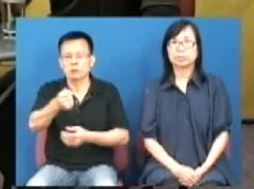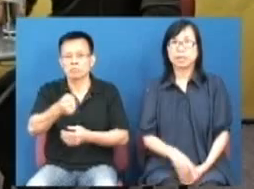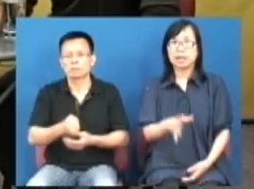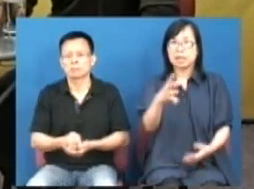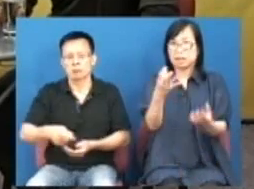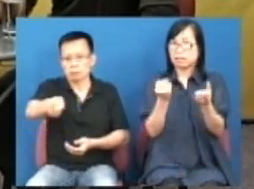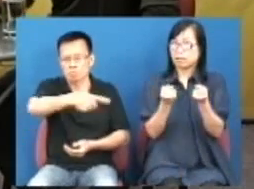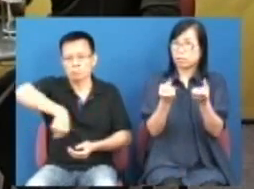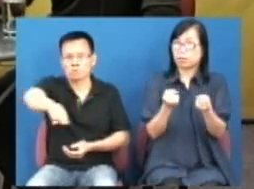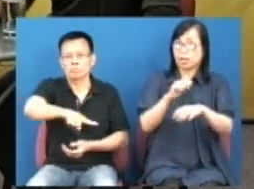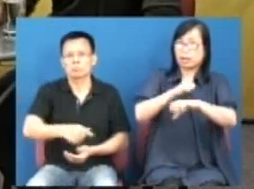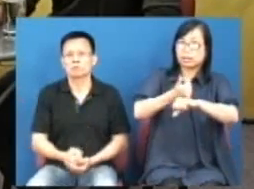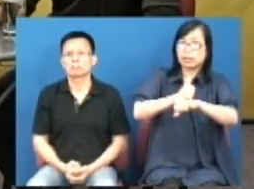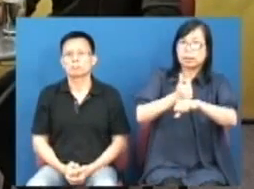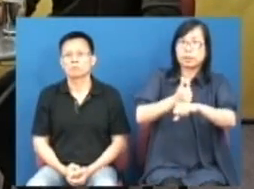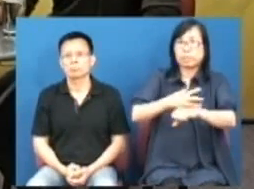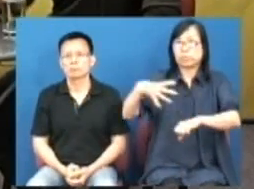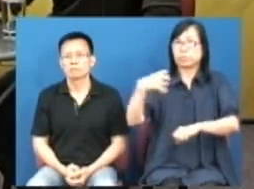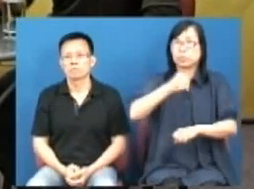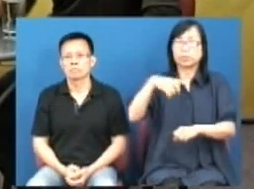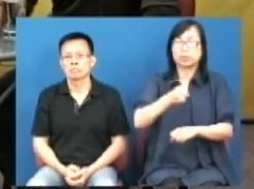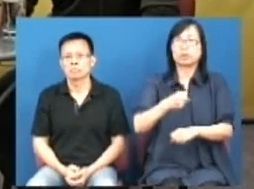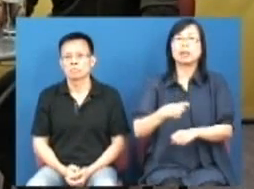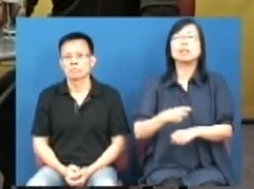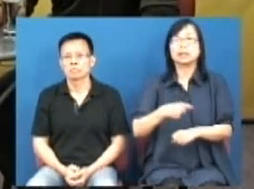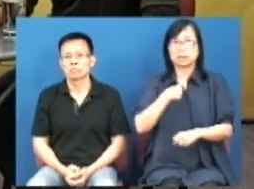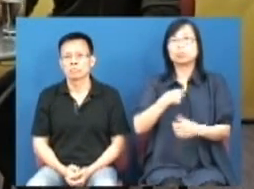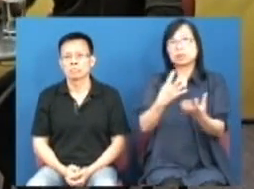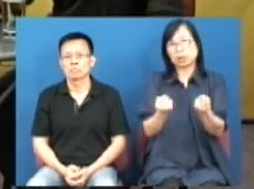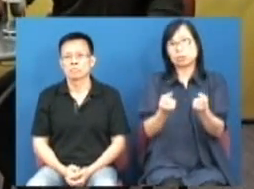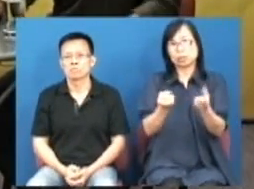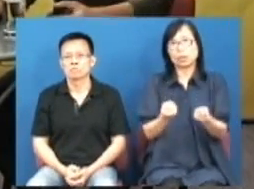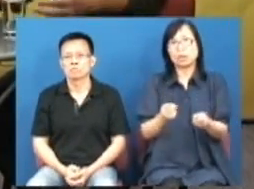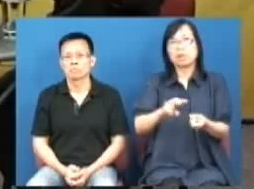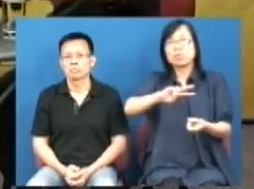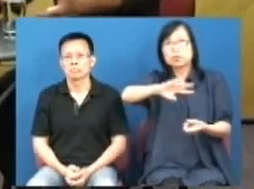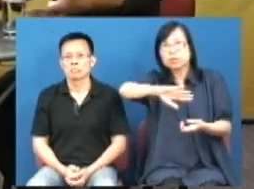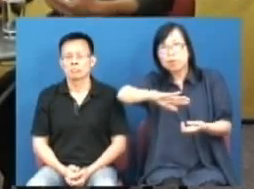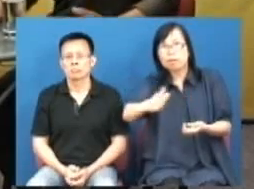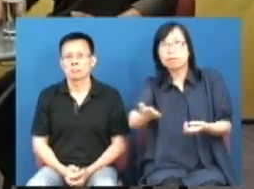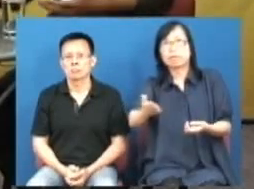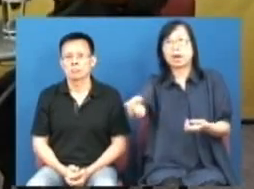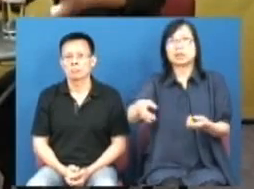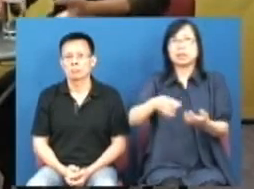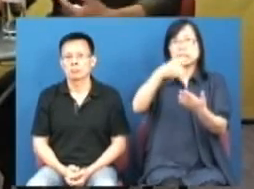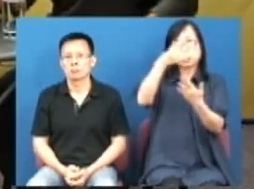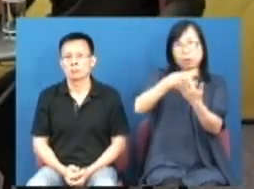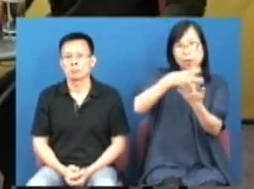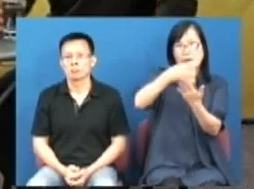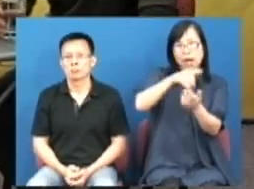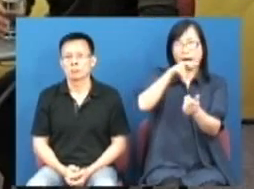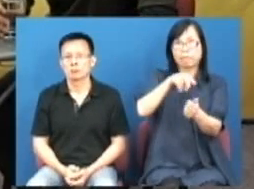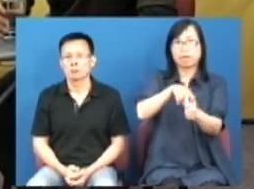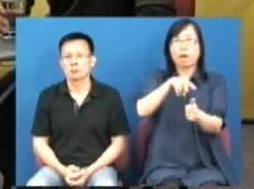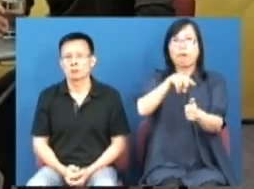爭取先，呢個基本一個咁嘅權利要去爭取。但係咧，掉翻轉咧，佢就將呢啲咁嘅規範規範喺一